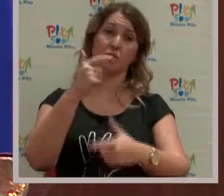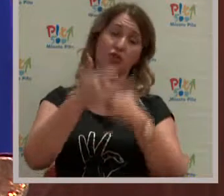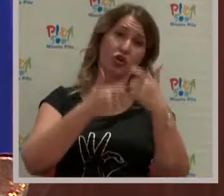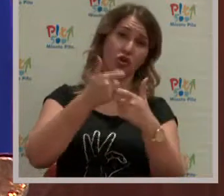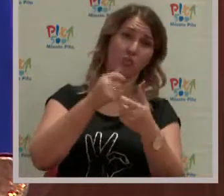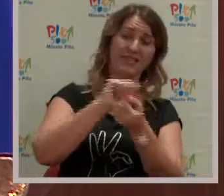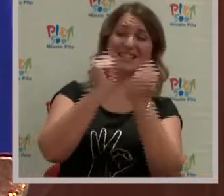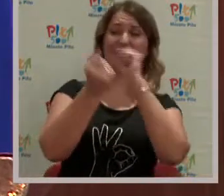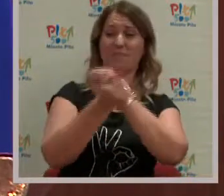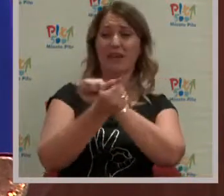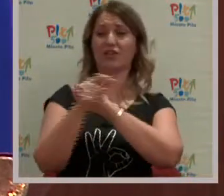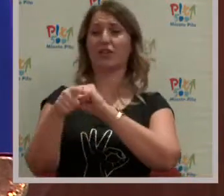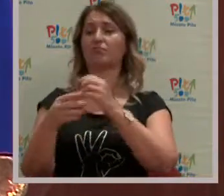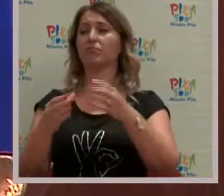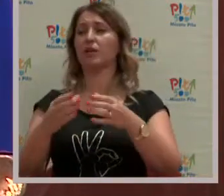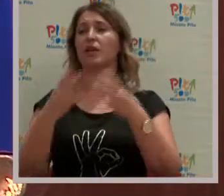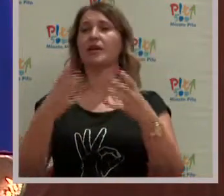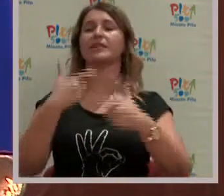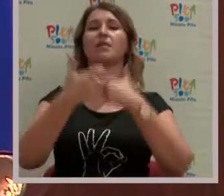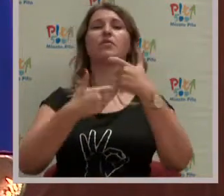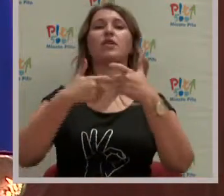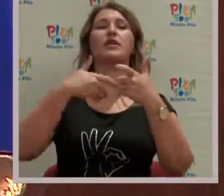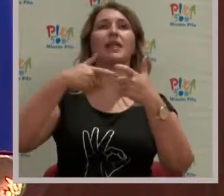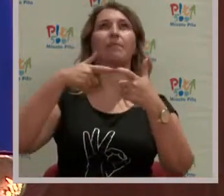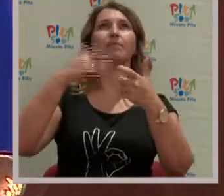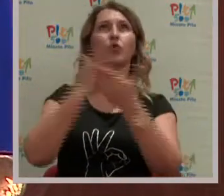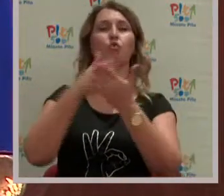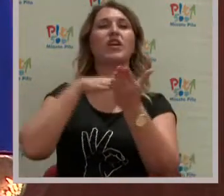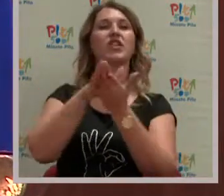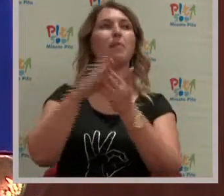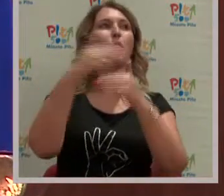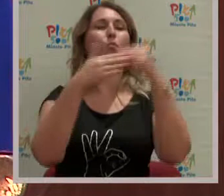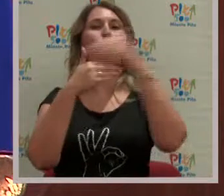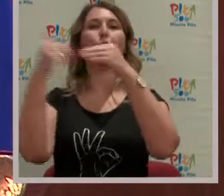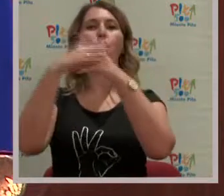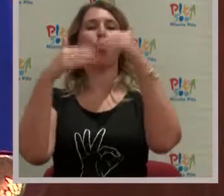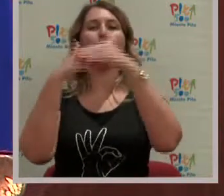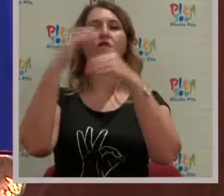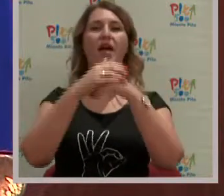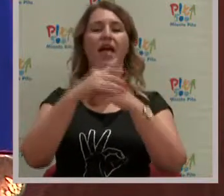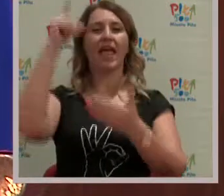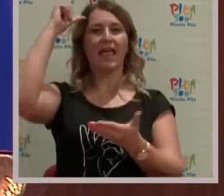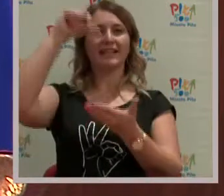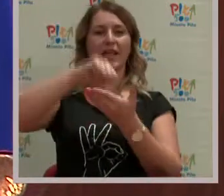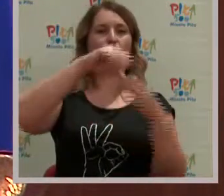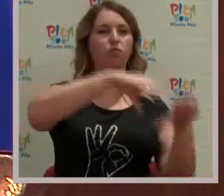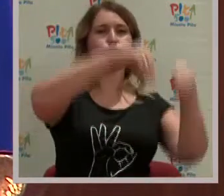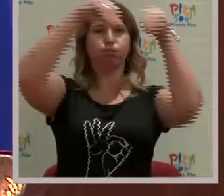ze względu na budowę, którą my rozpoczynamy. Rozpoczynamy inwestycje zintegrowane centrum przesiadkowe,